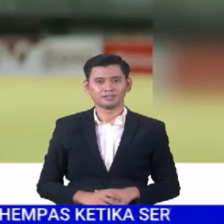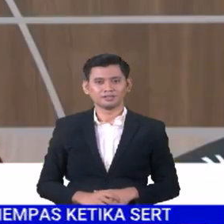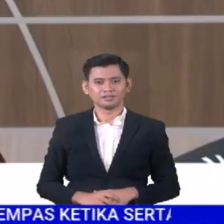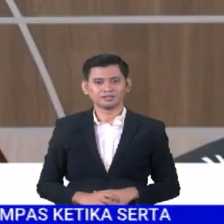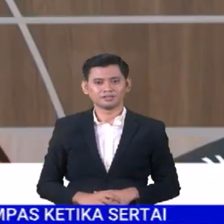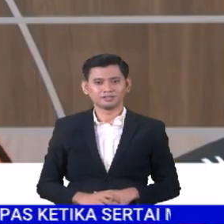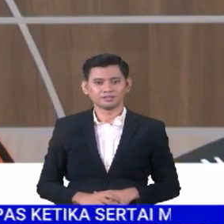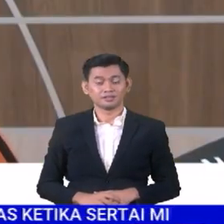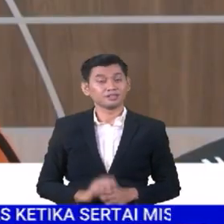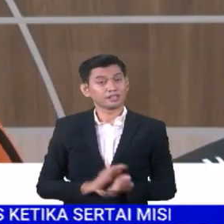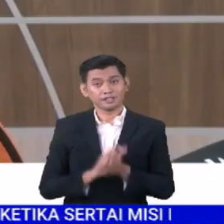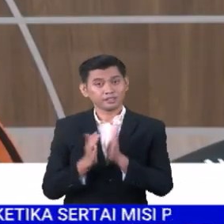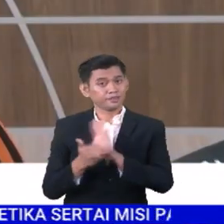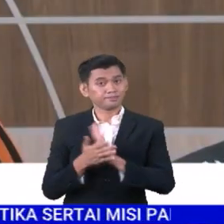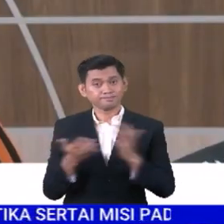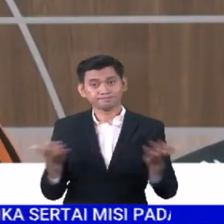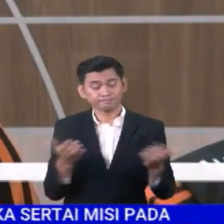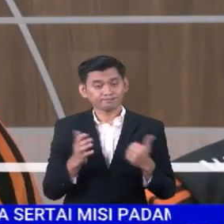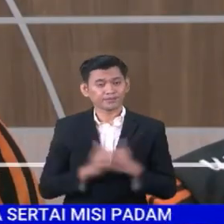So